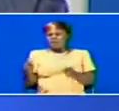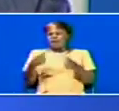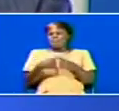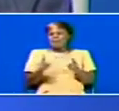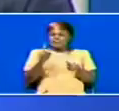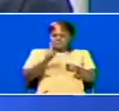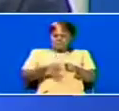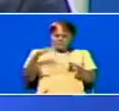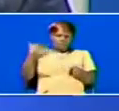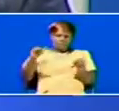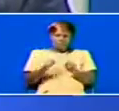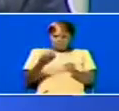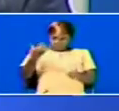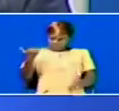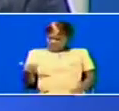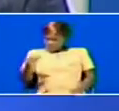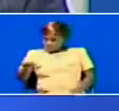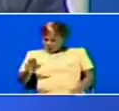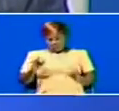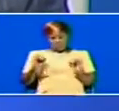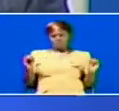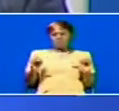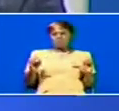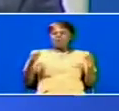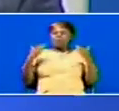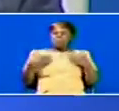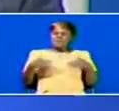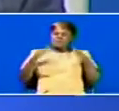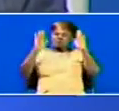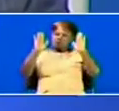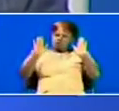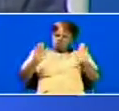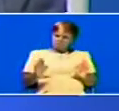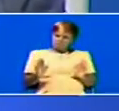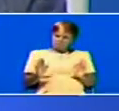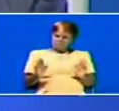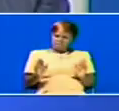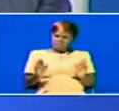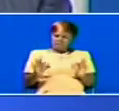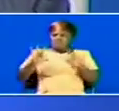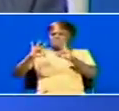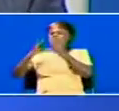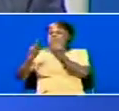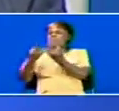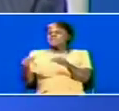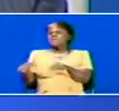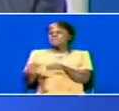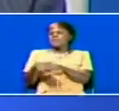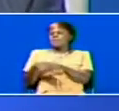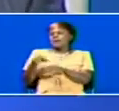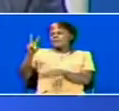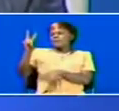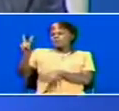kama hilo lilofanyika, mtoto si wako. Wale muhimu wa kuacha washughuliki kwanza ni familia. Alafu